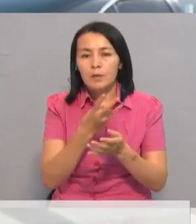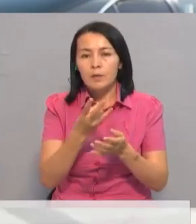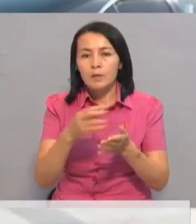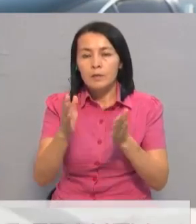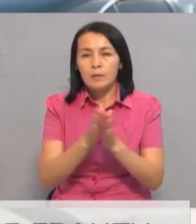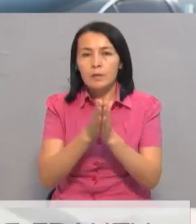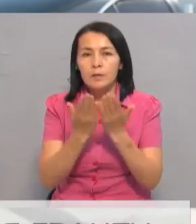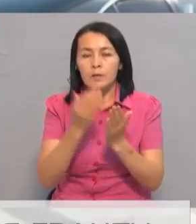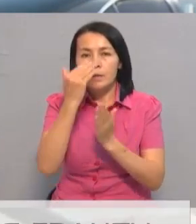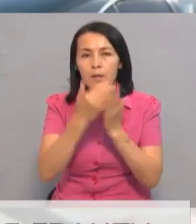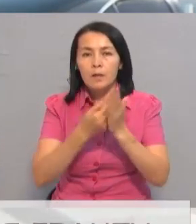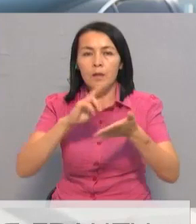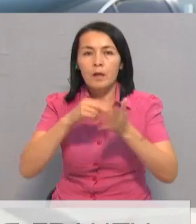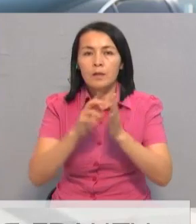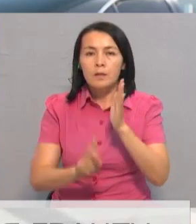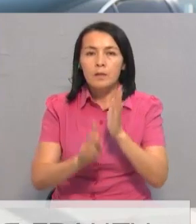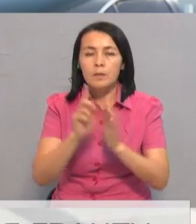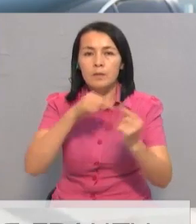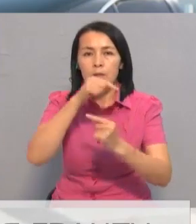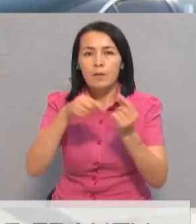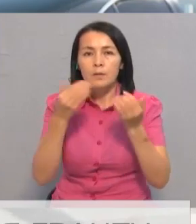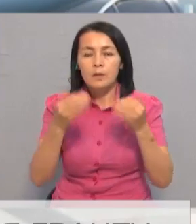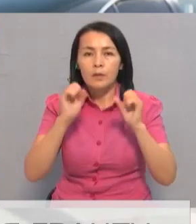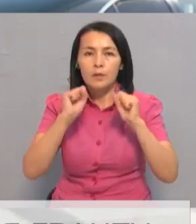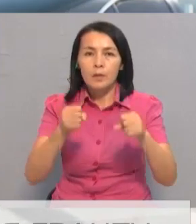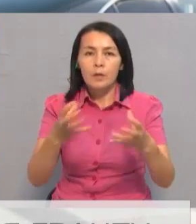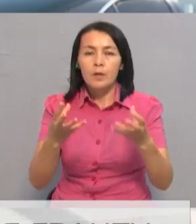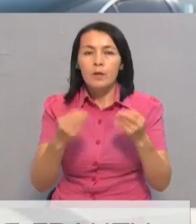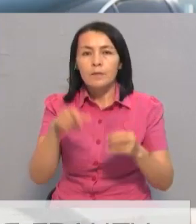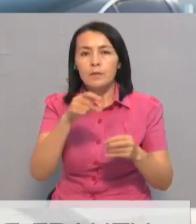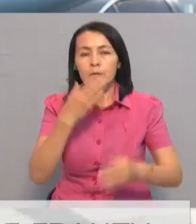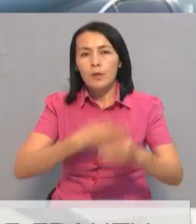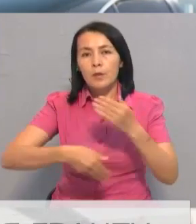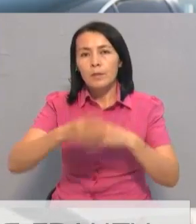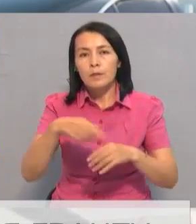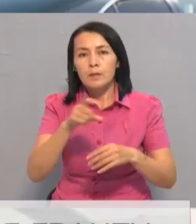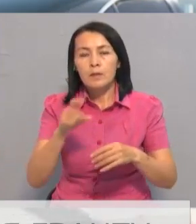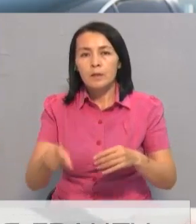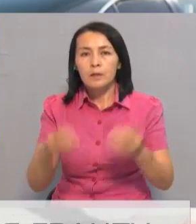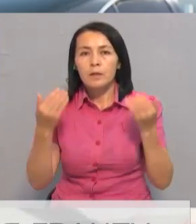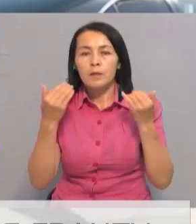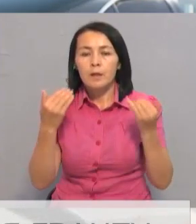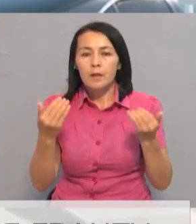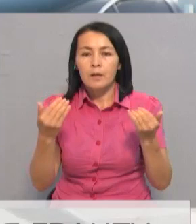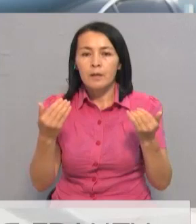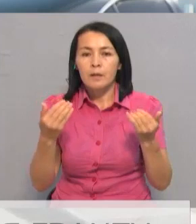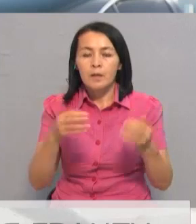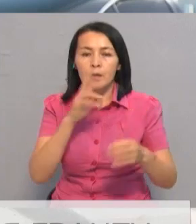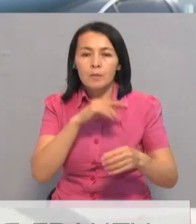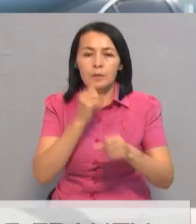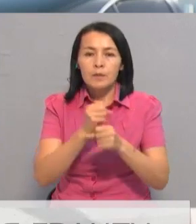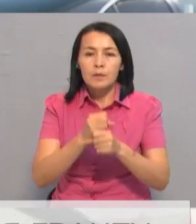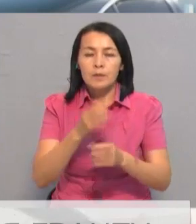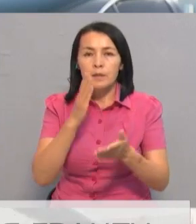сертификат в рамках проекта Баста бизнес такой Грант могут получить люди с инвалидностью не имеющие противопоказаний к труду